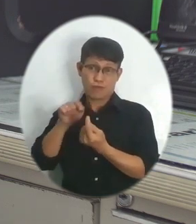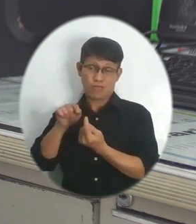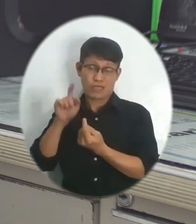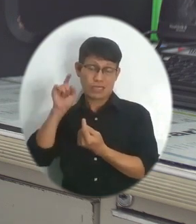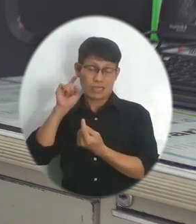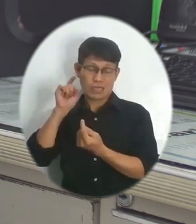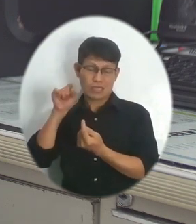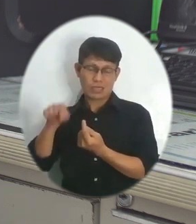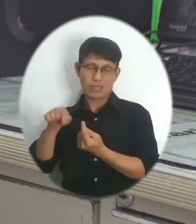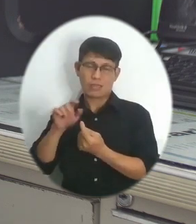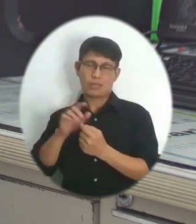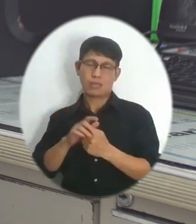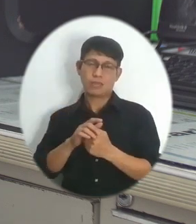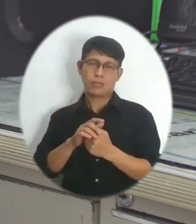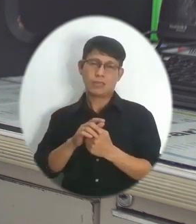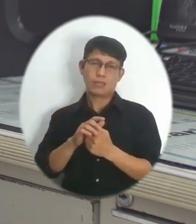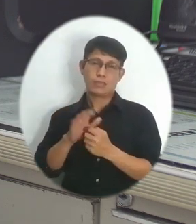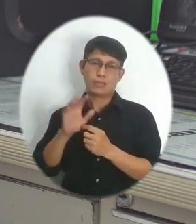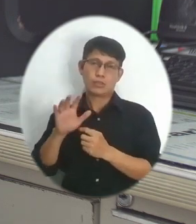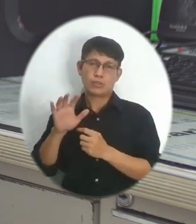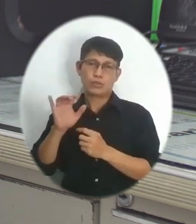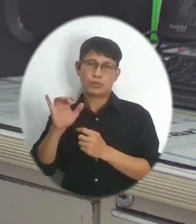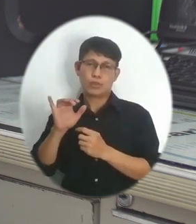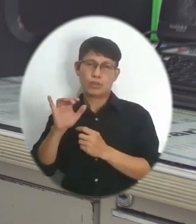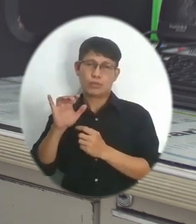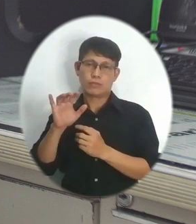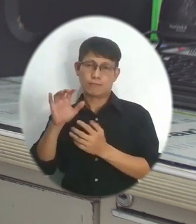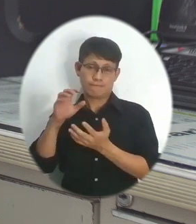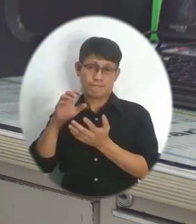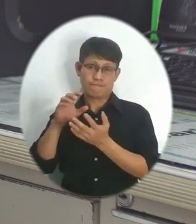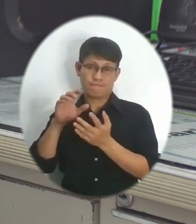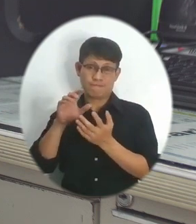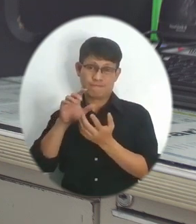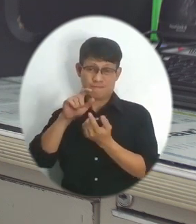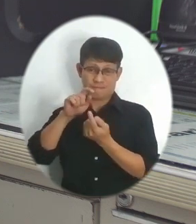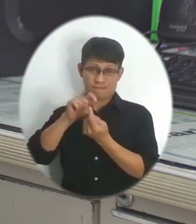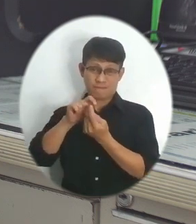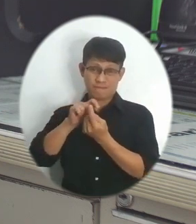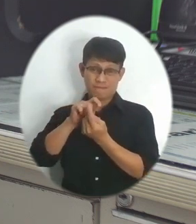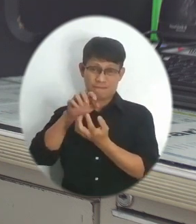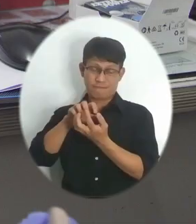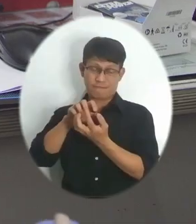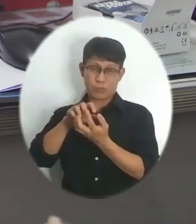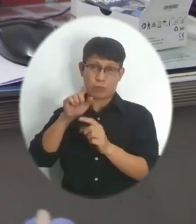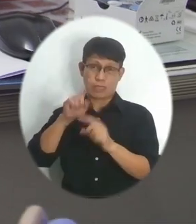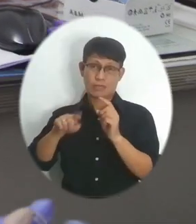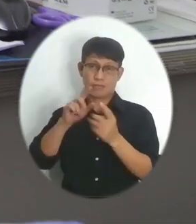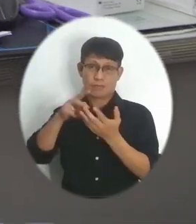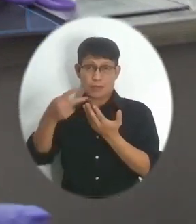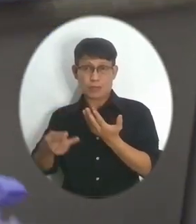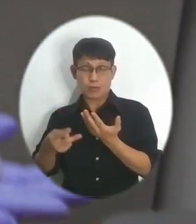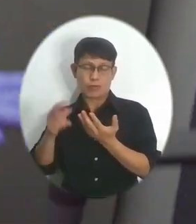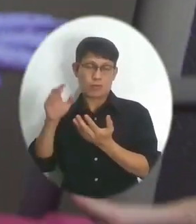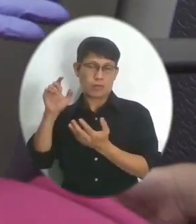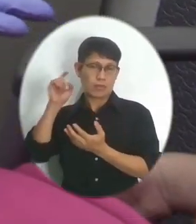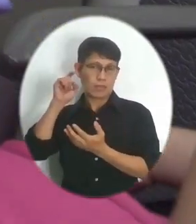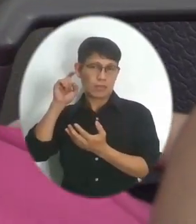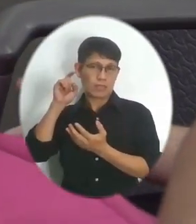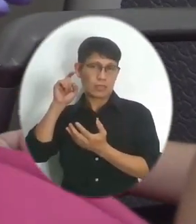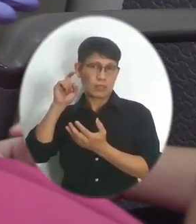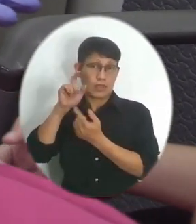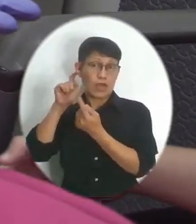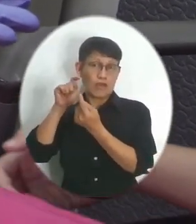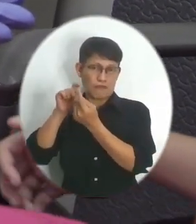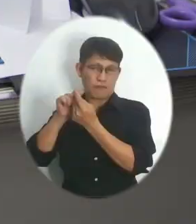yung ibibigay natin hearing aid sa kanya. Yung molde, yun yung isusuot niya para hindi malalaglag yung hearing aid at